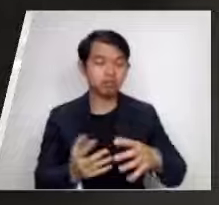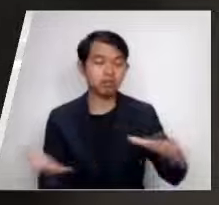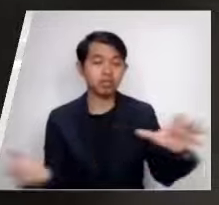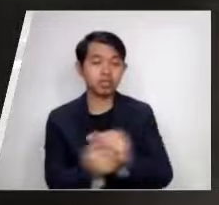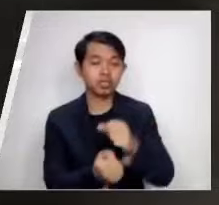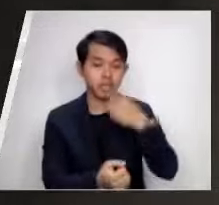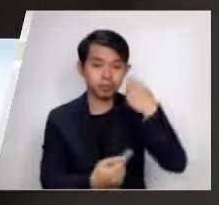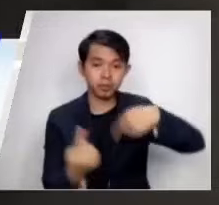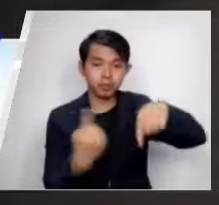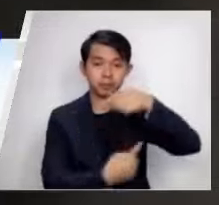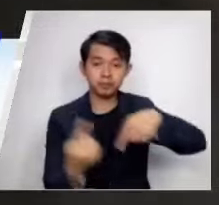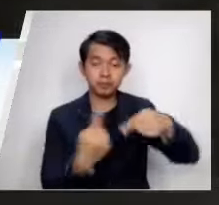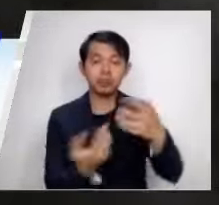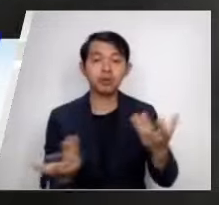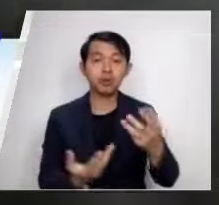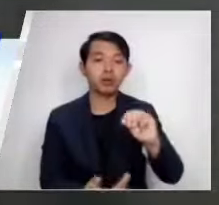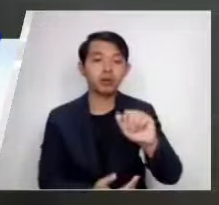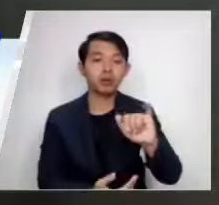Bawi!